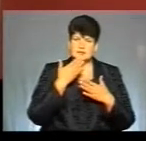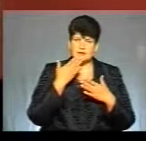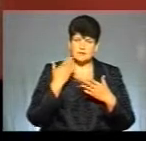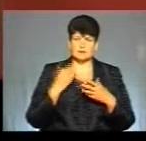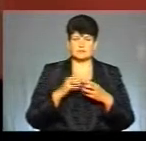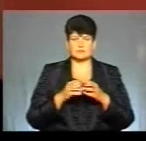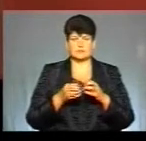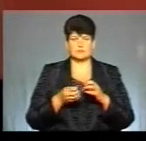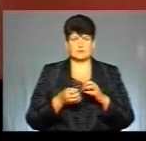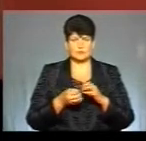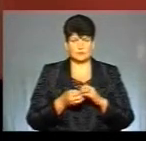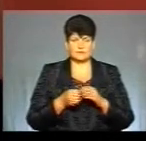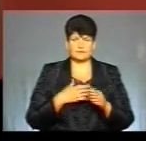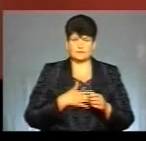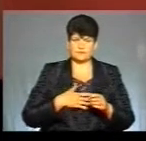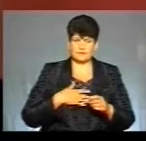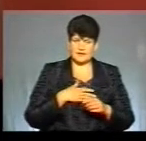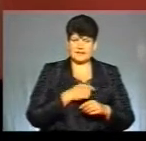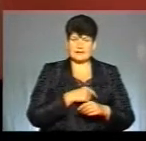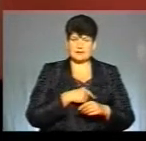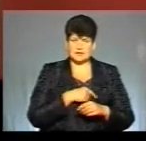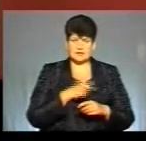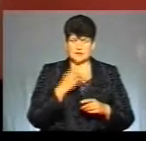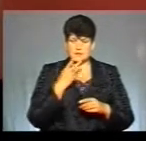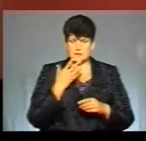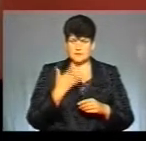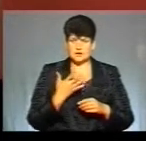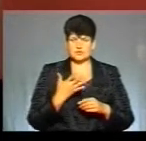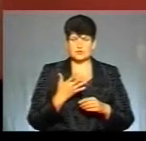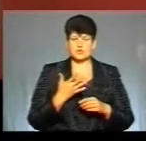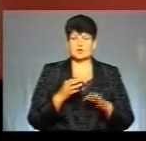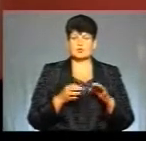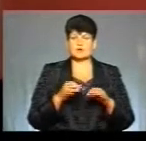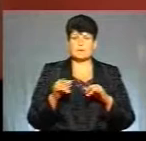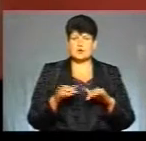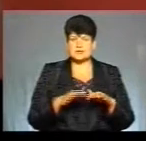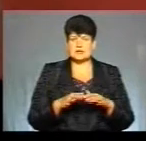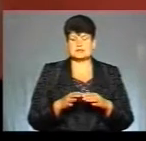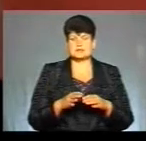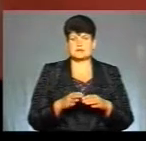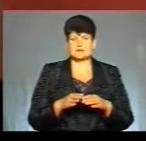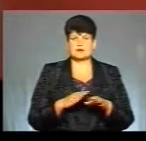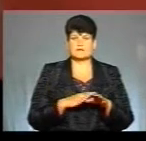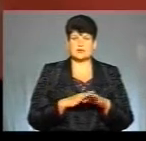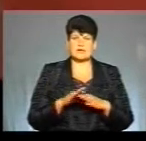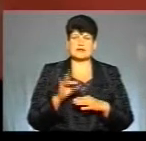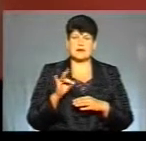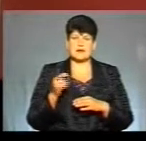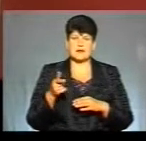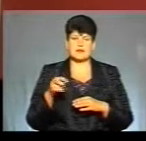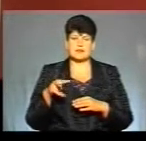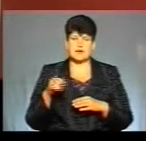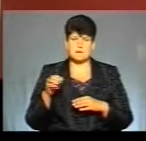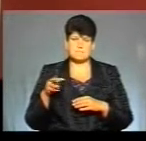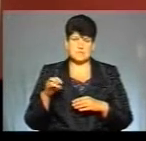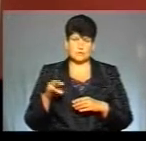як депутата та їхня фракція, чи не бачить щодо судових процесів і дотримання регламенту в процесі